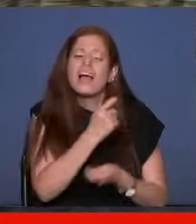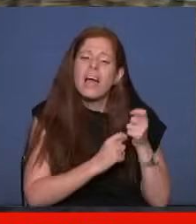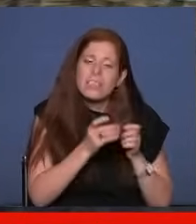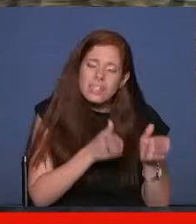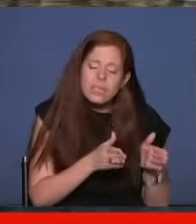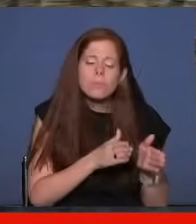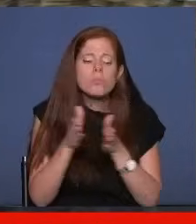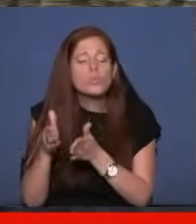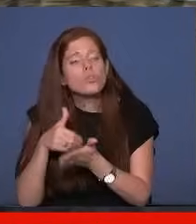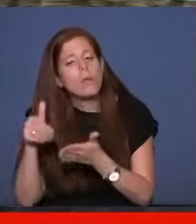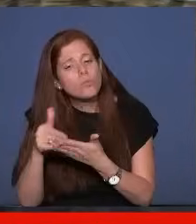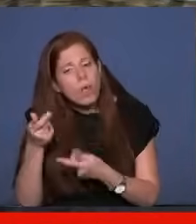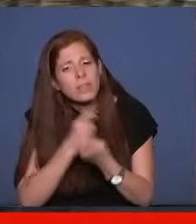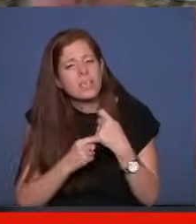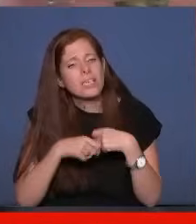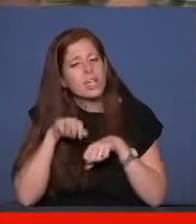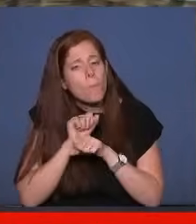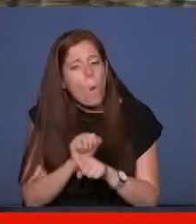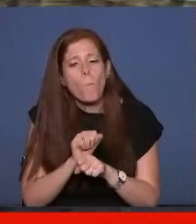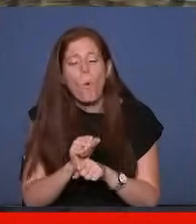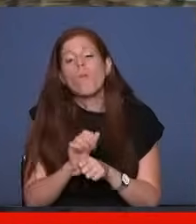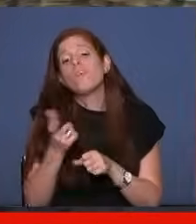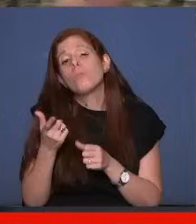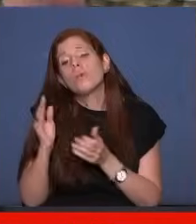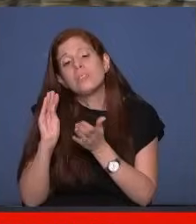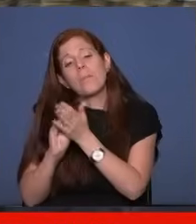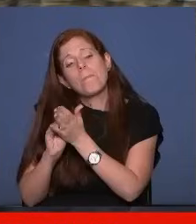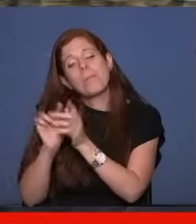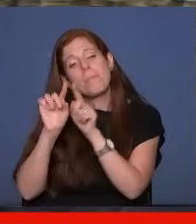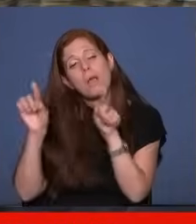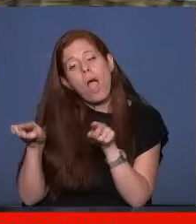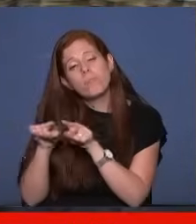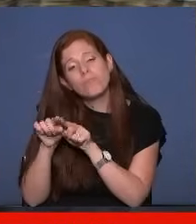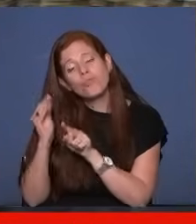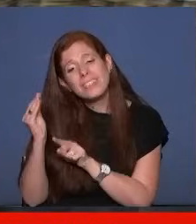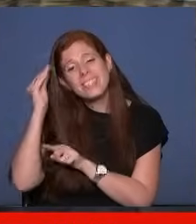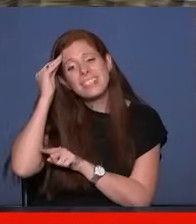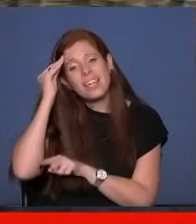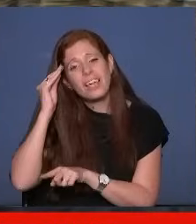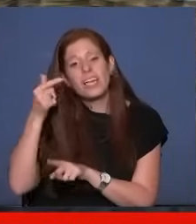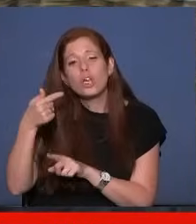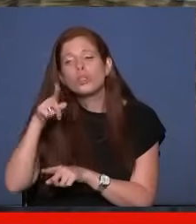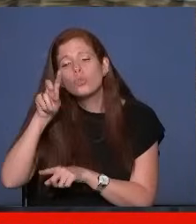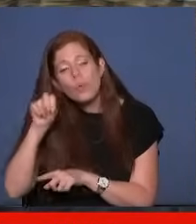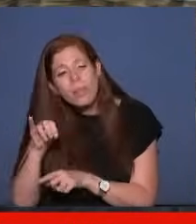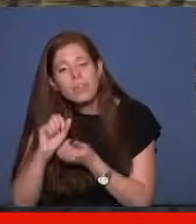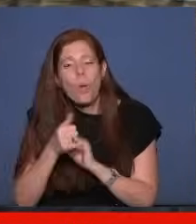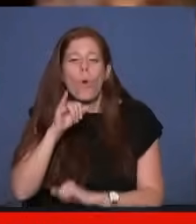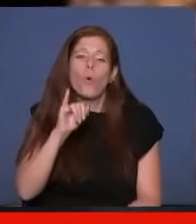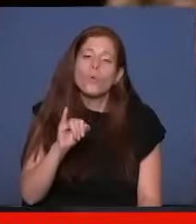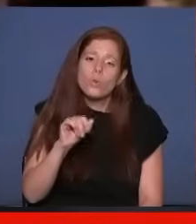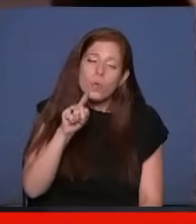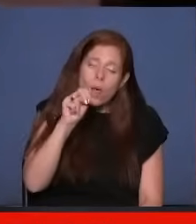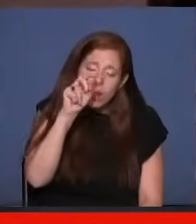את העסק, יתמוך בו, ואם ישים מדבקה על החלון שזה לזכר ג'וני או ג'ונתן, זה יעשה לנו גם